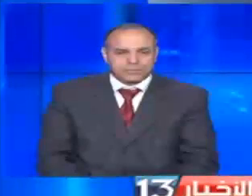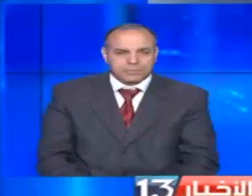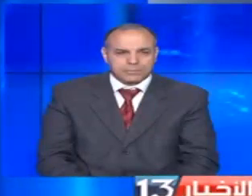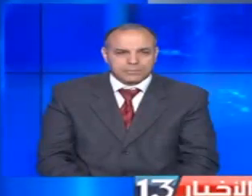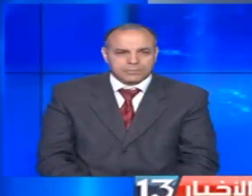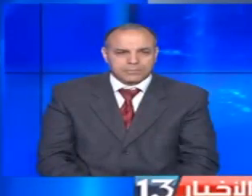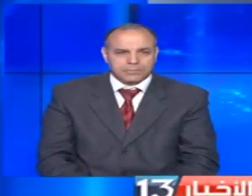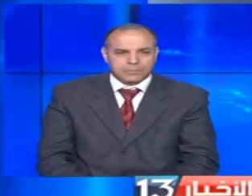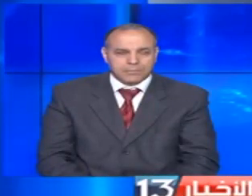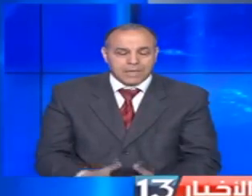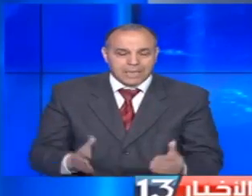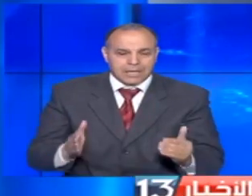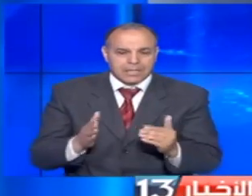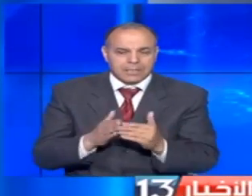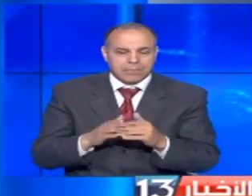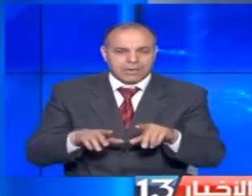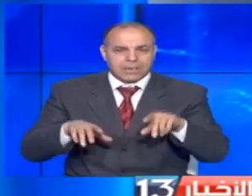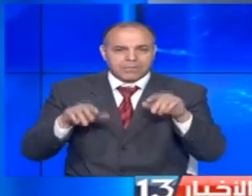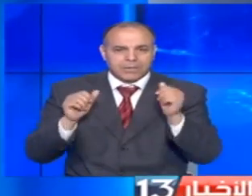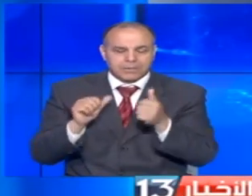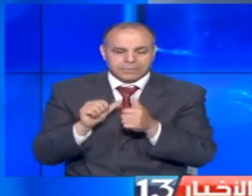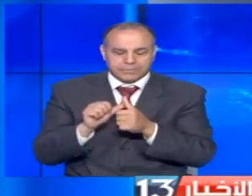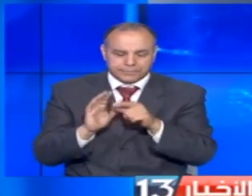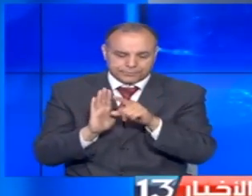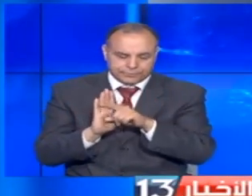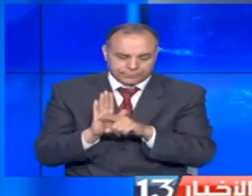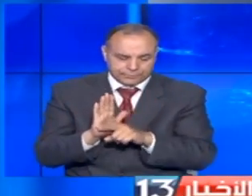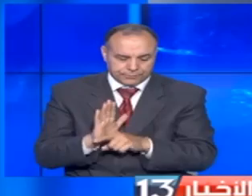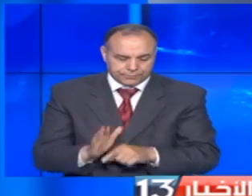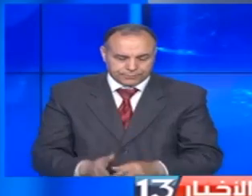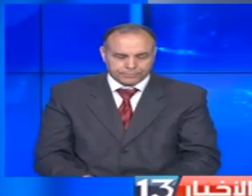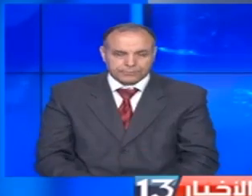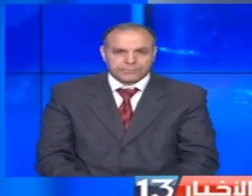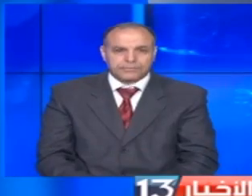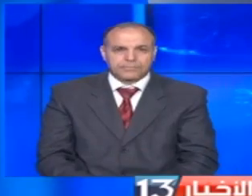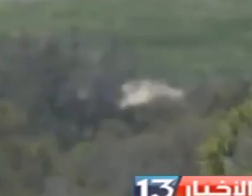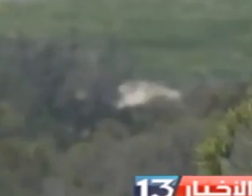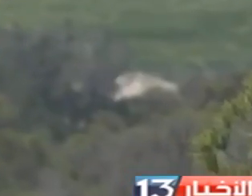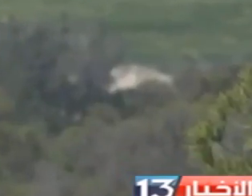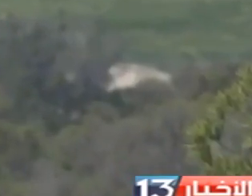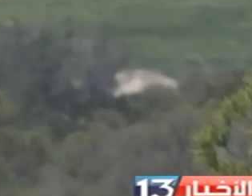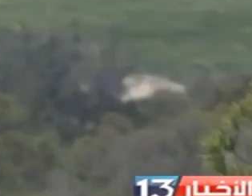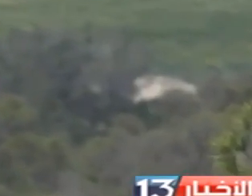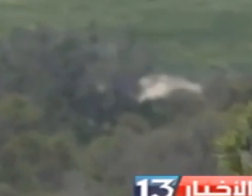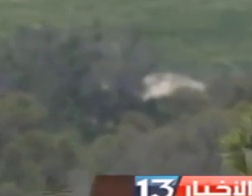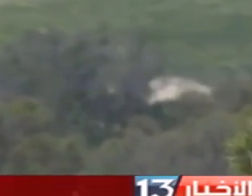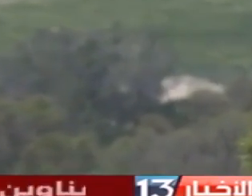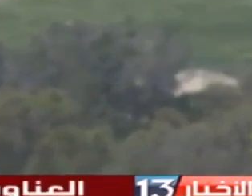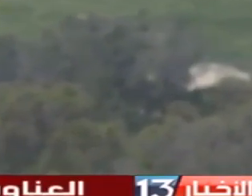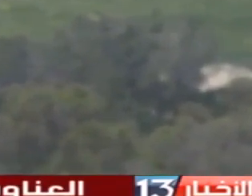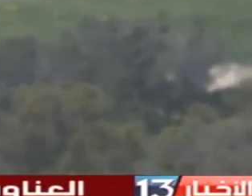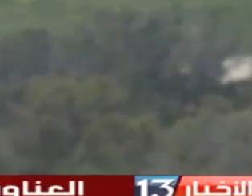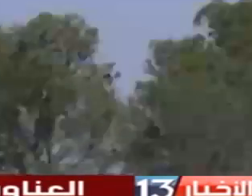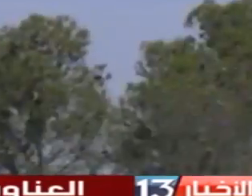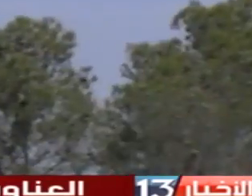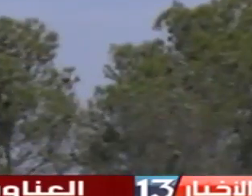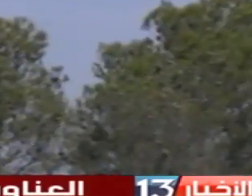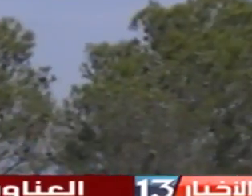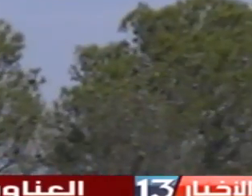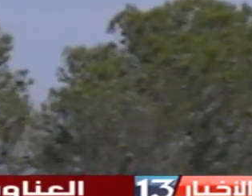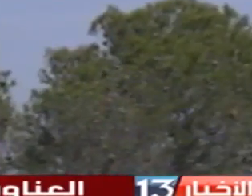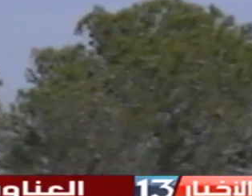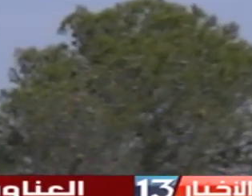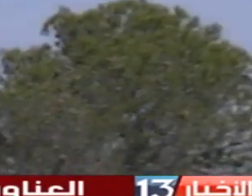نقاط ختام النشره وهذا تذكير بالعناوين تواصل التمشيط غابات سركون